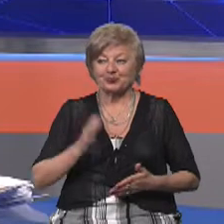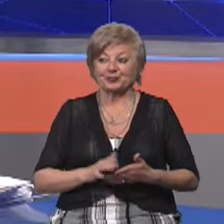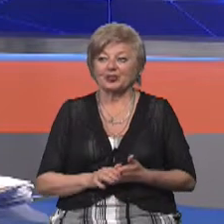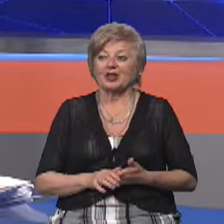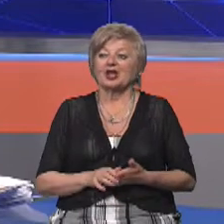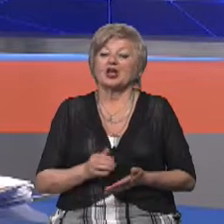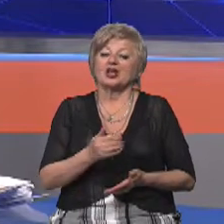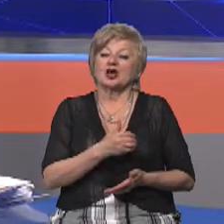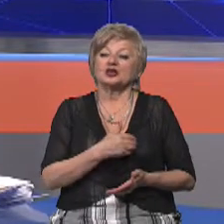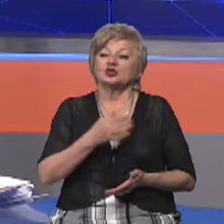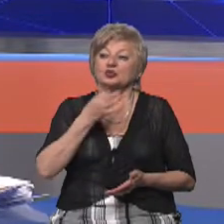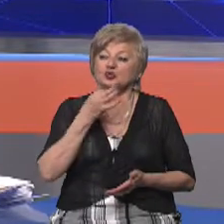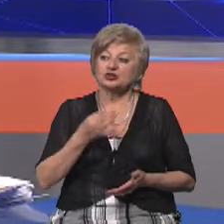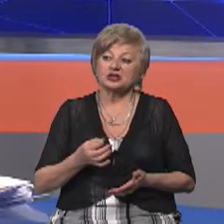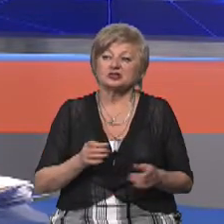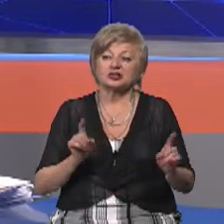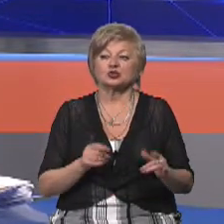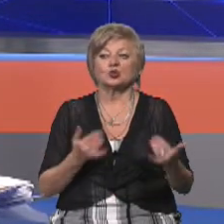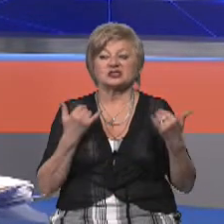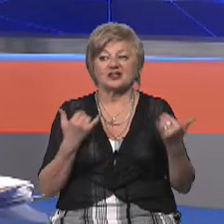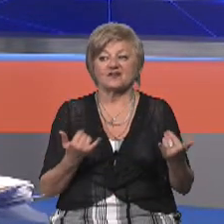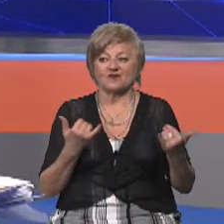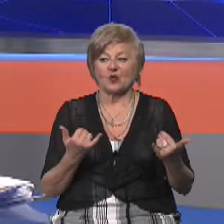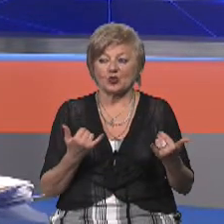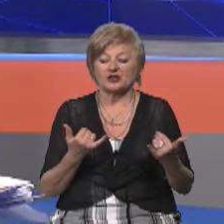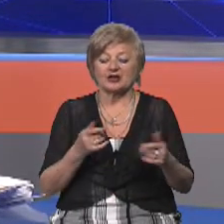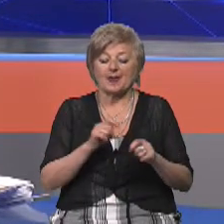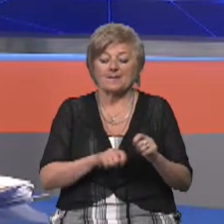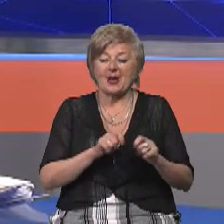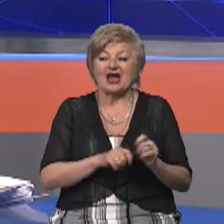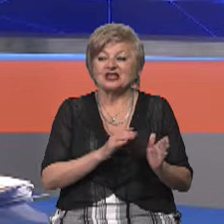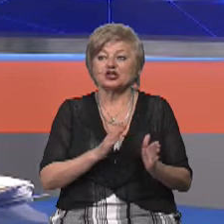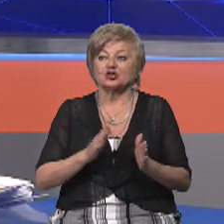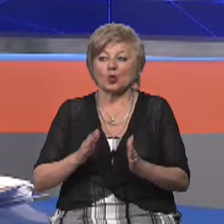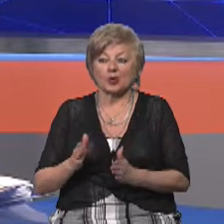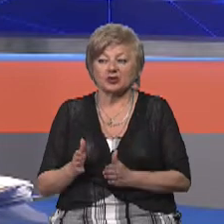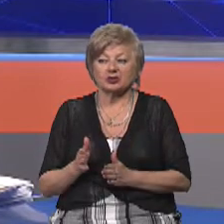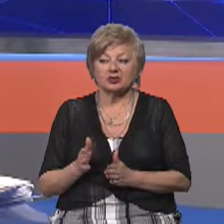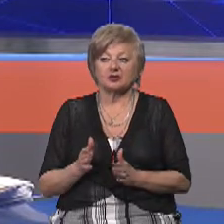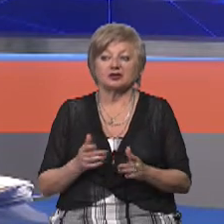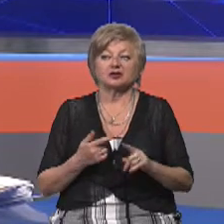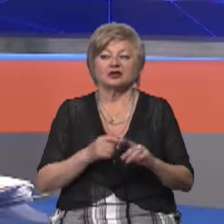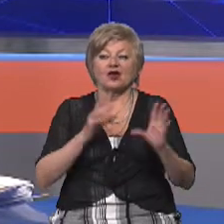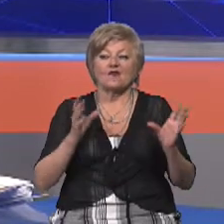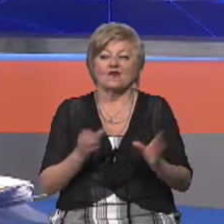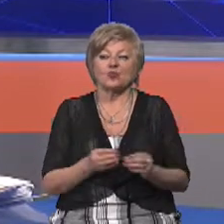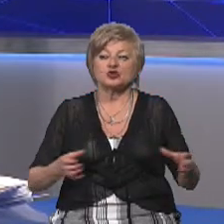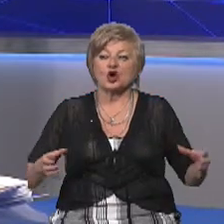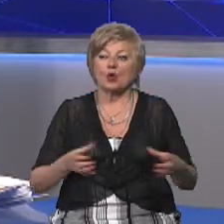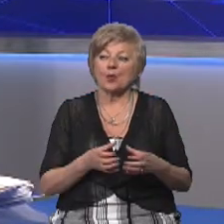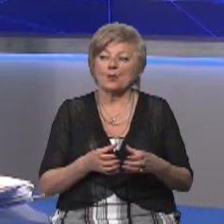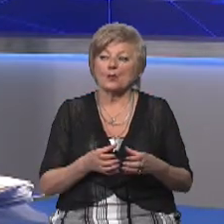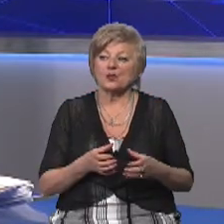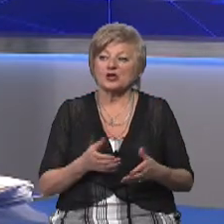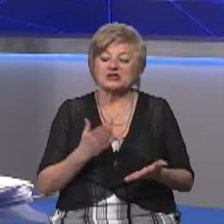Втім, я хочу сказати наступне, що сьогодні система моніторингу як такова, цілісний комплекс,